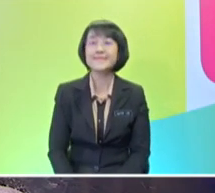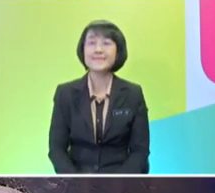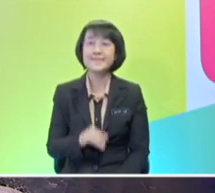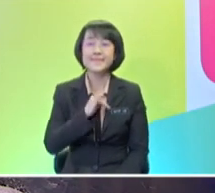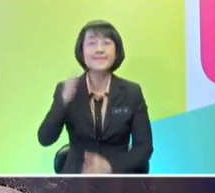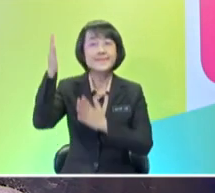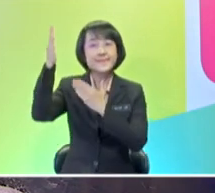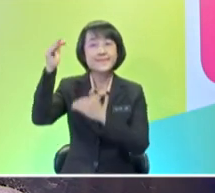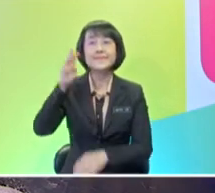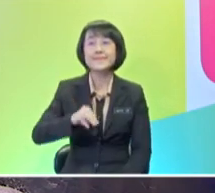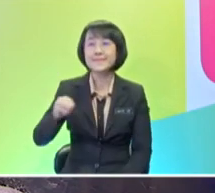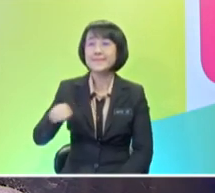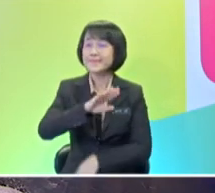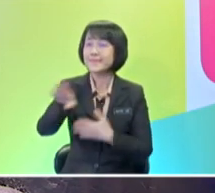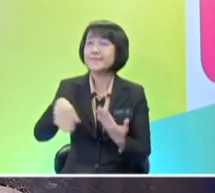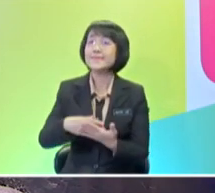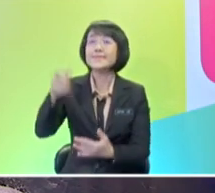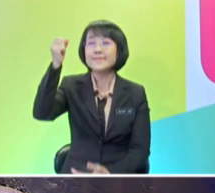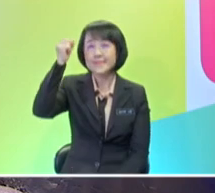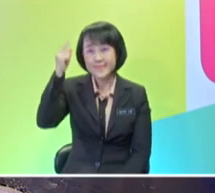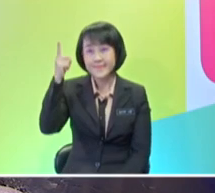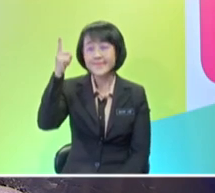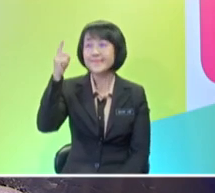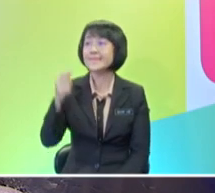paham sebenarnya Oke jadi